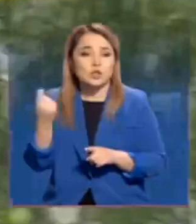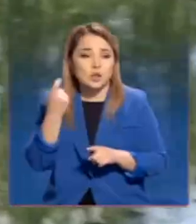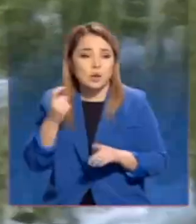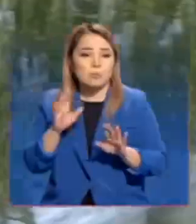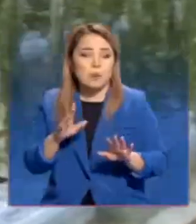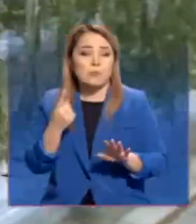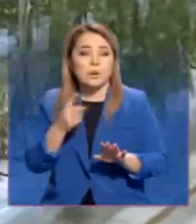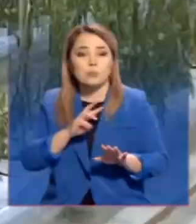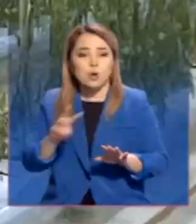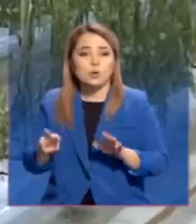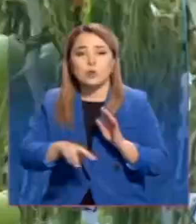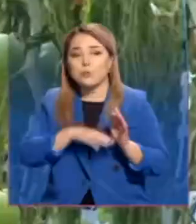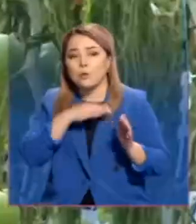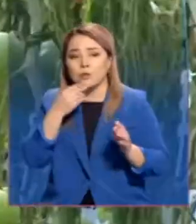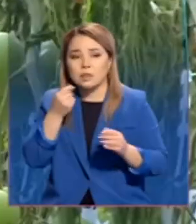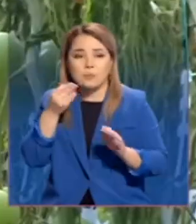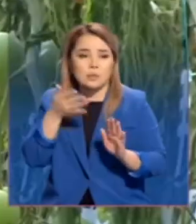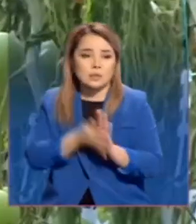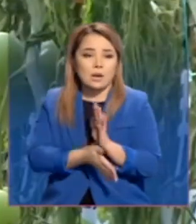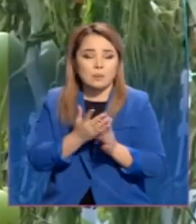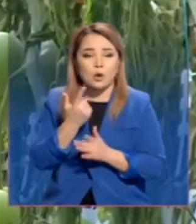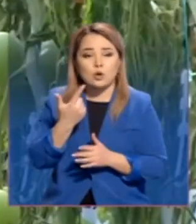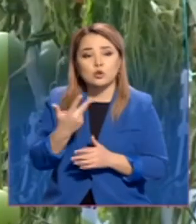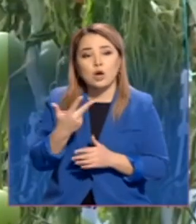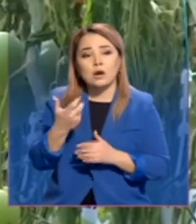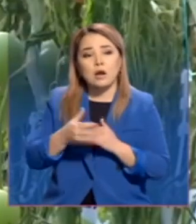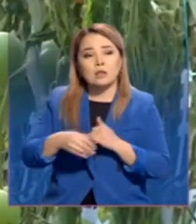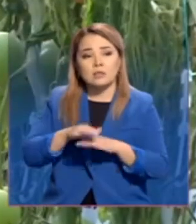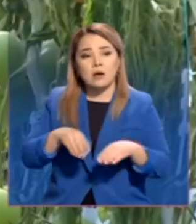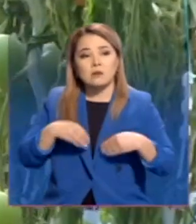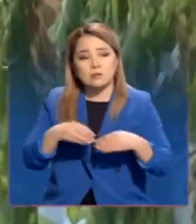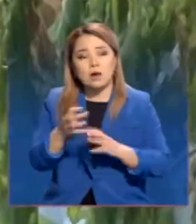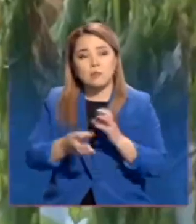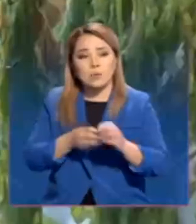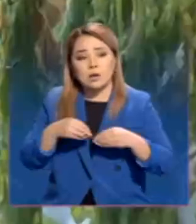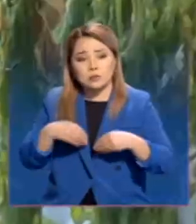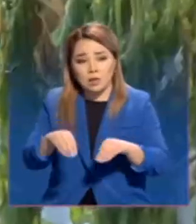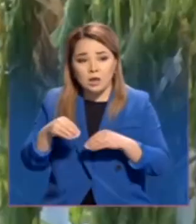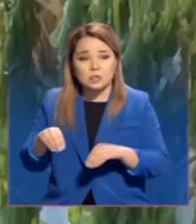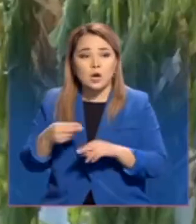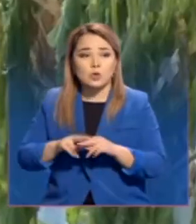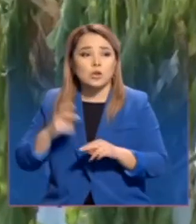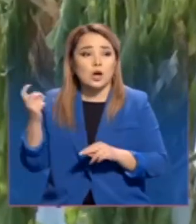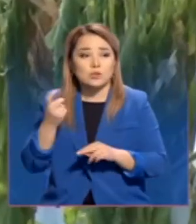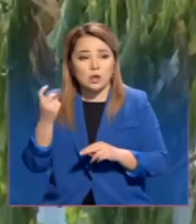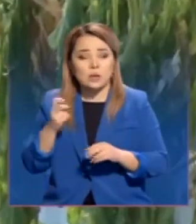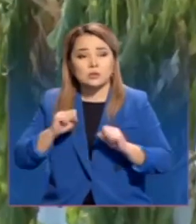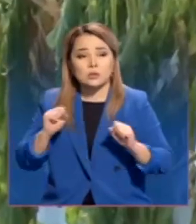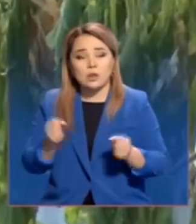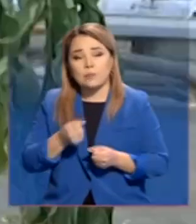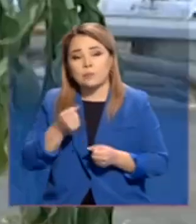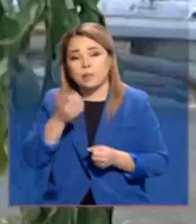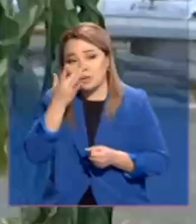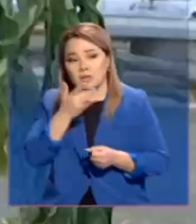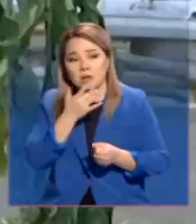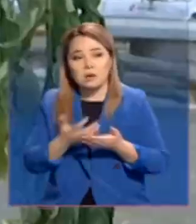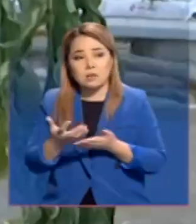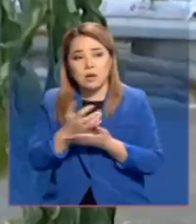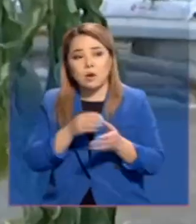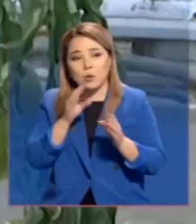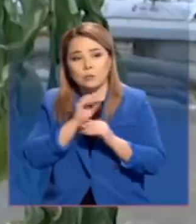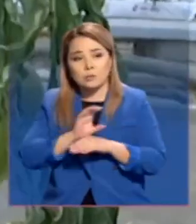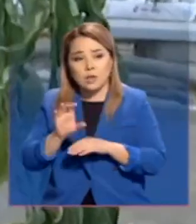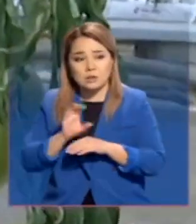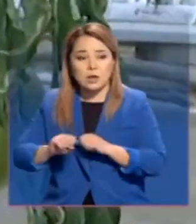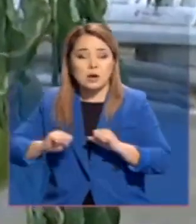қожалығы миллиондаған шығынға батты. 3 гектарға жуық аумаққа қызанақ көшетін еккен бұл шаруашылық жазға дейін өнім алуы тиіс еді.